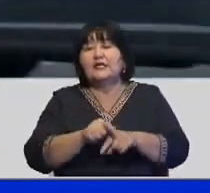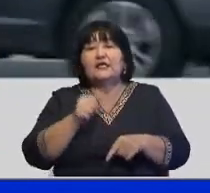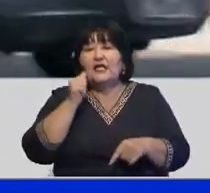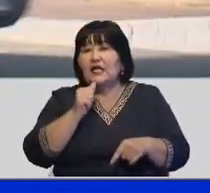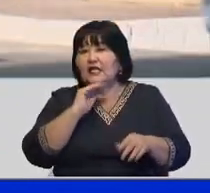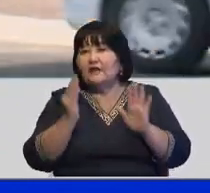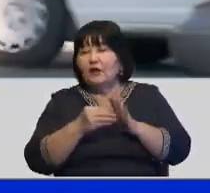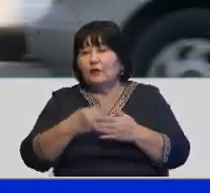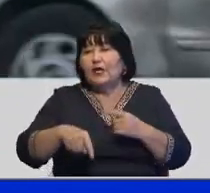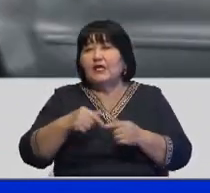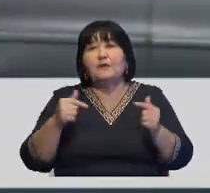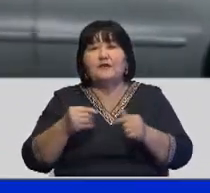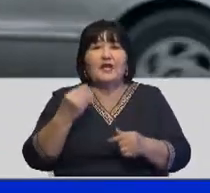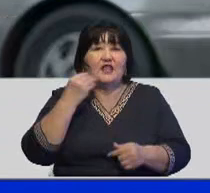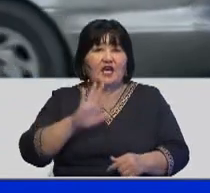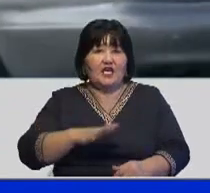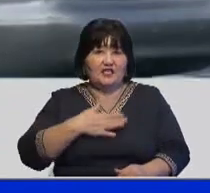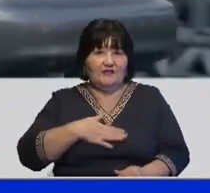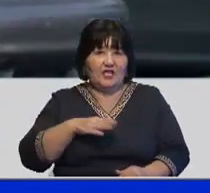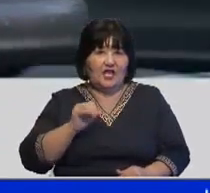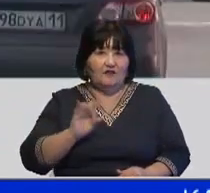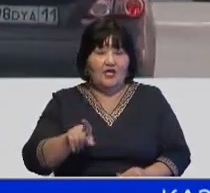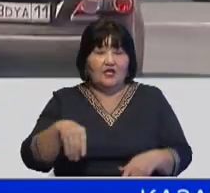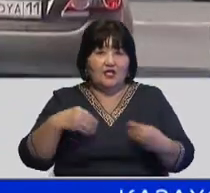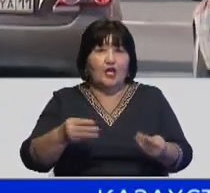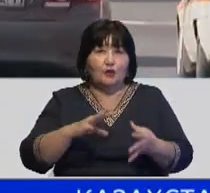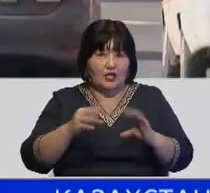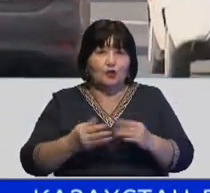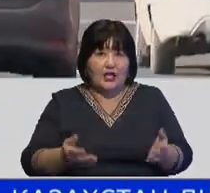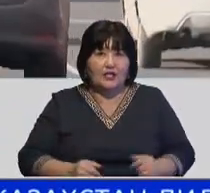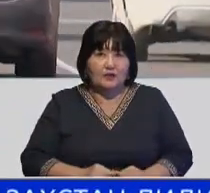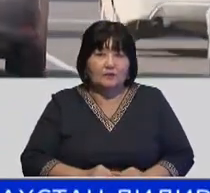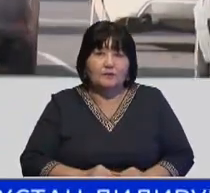бизнеса и борьбу с некачественными товарами и они дают